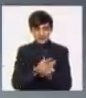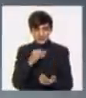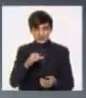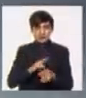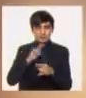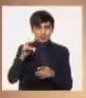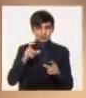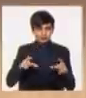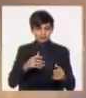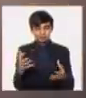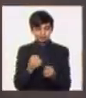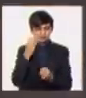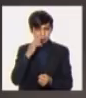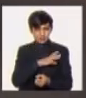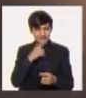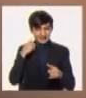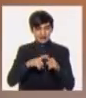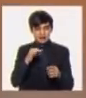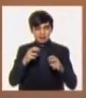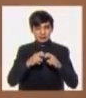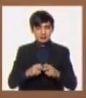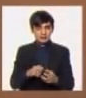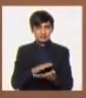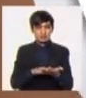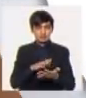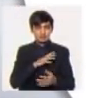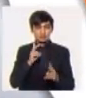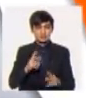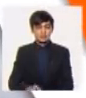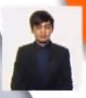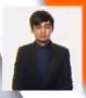пытались сохранить технику, кого привлекли к расследованию.